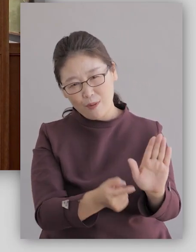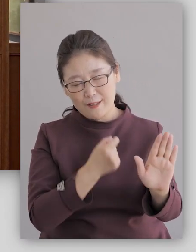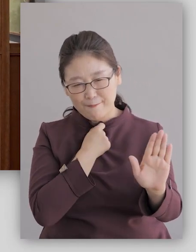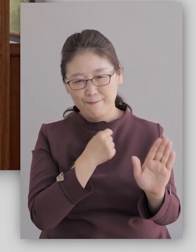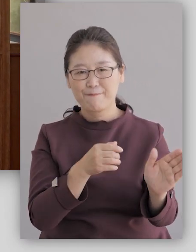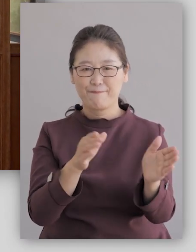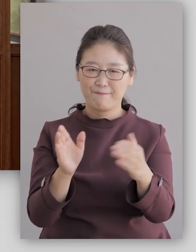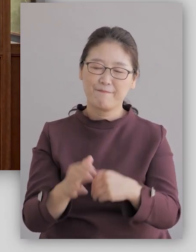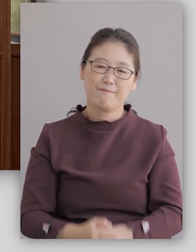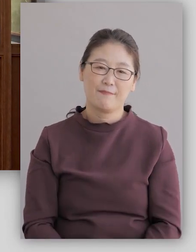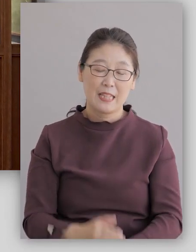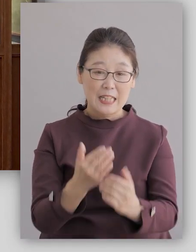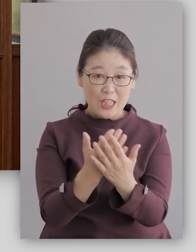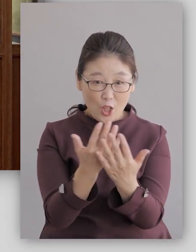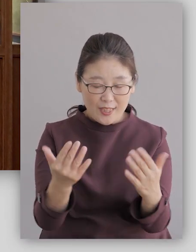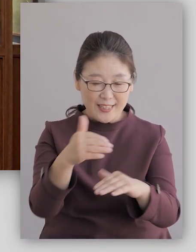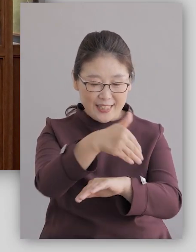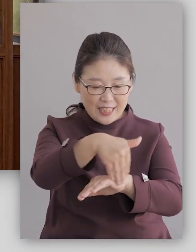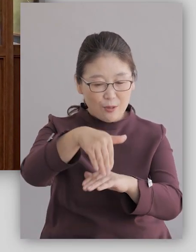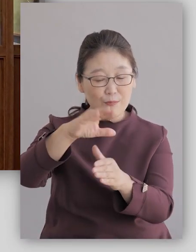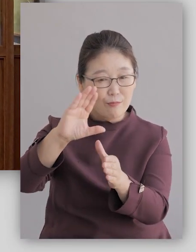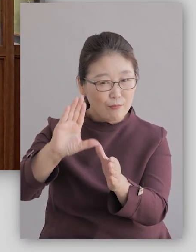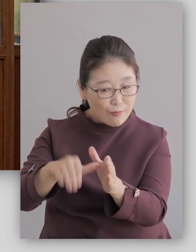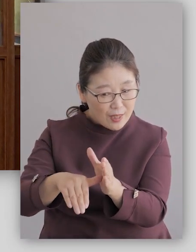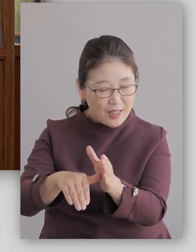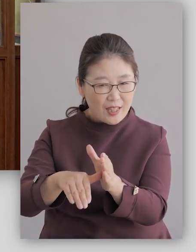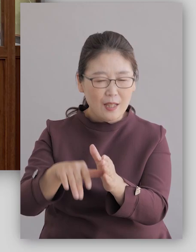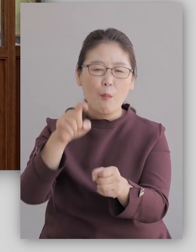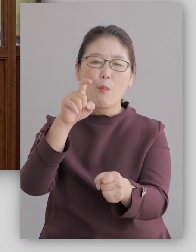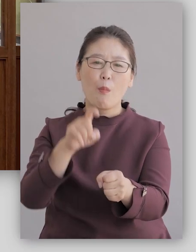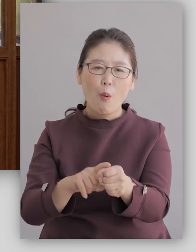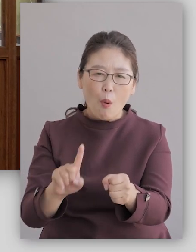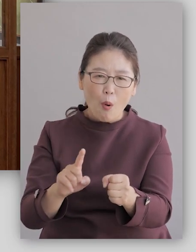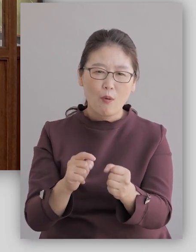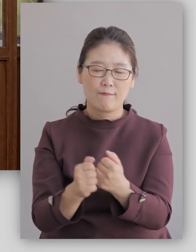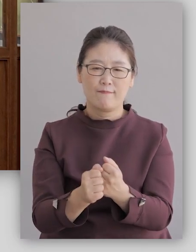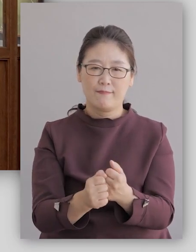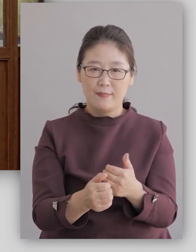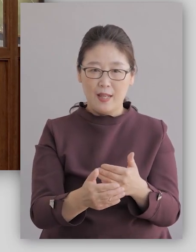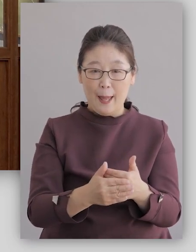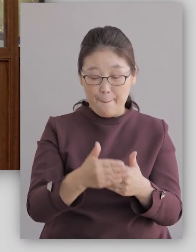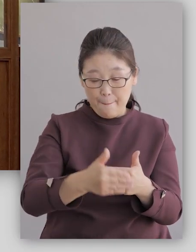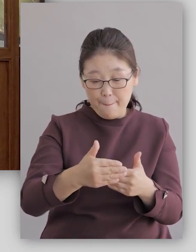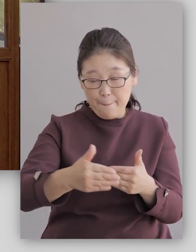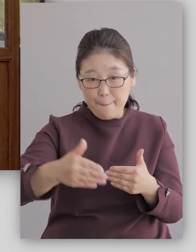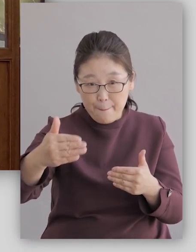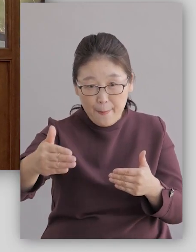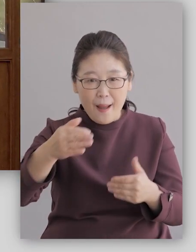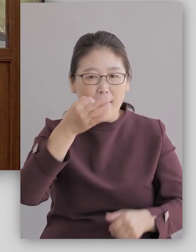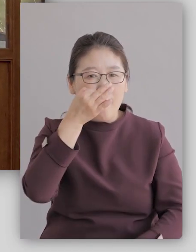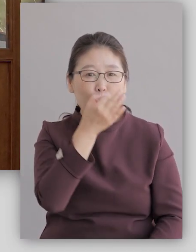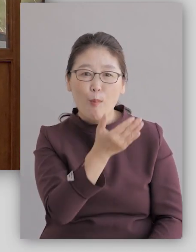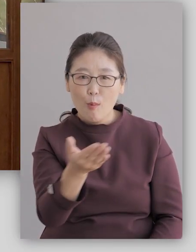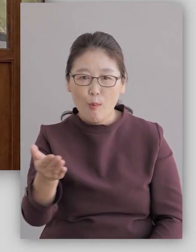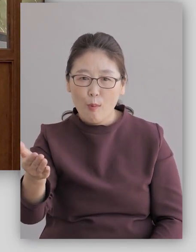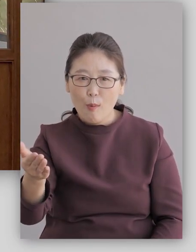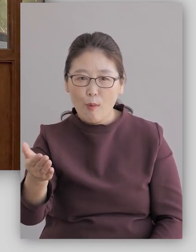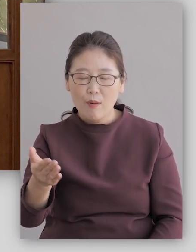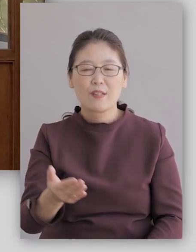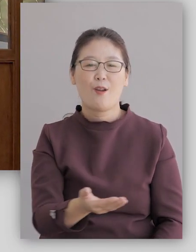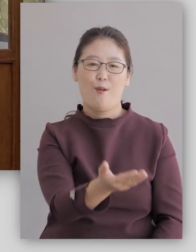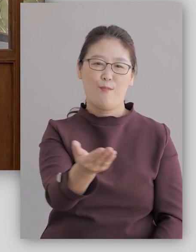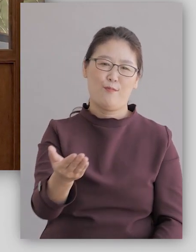식으로 큐레이터는 전시의 기획의 의도를 디스플레이 기법을 통해서 관람객과 함께